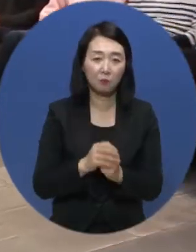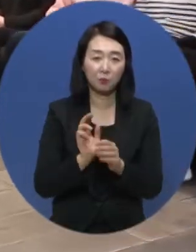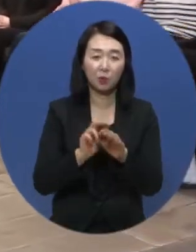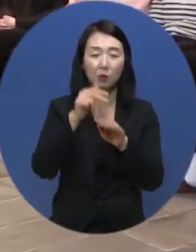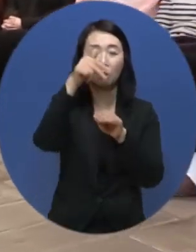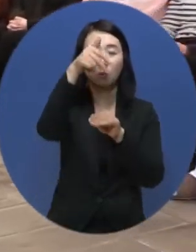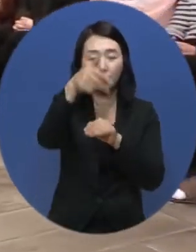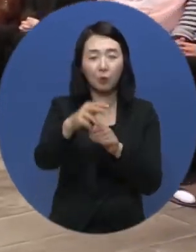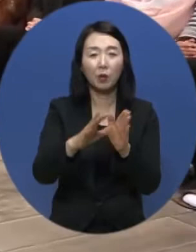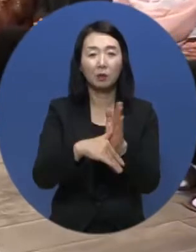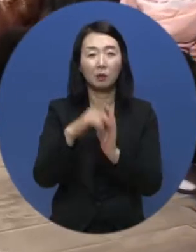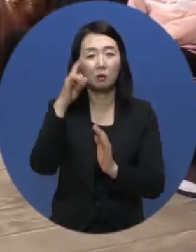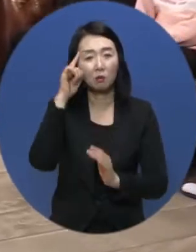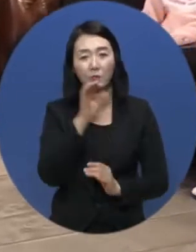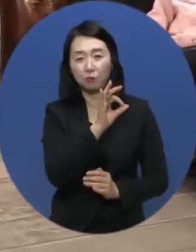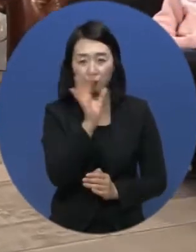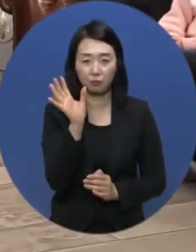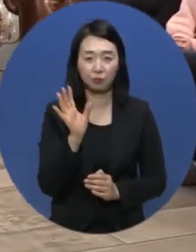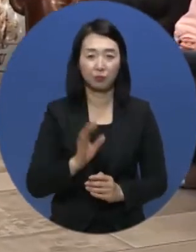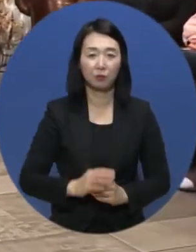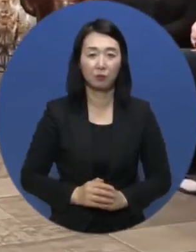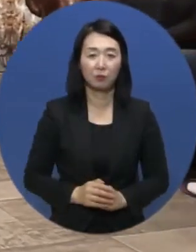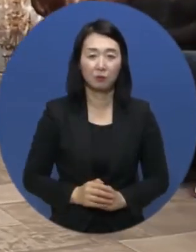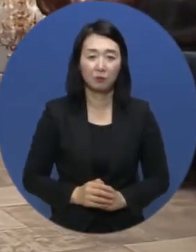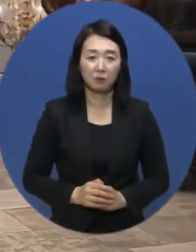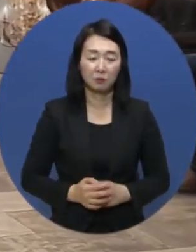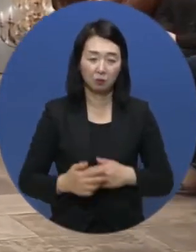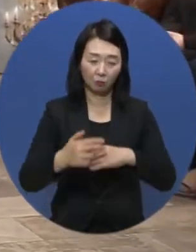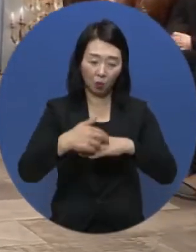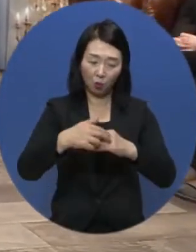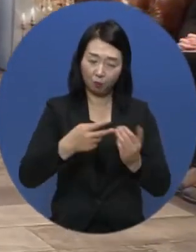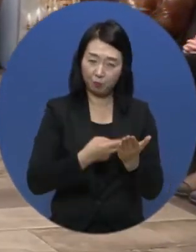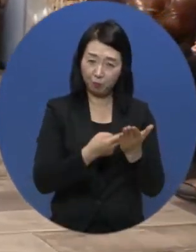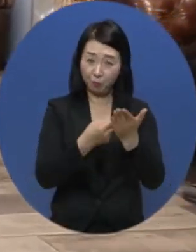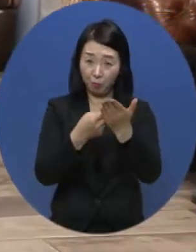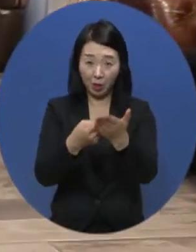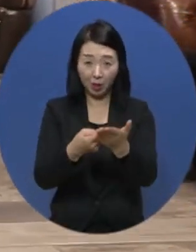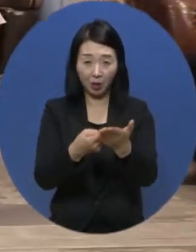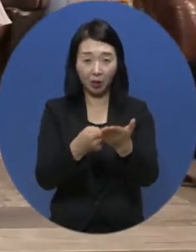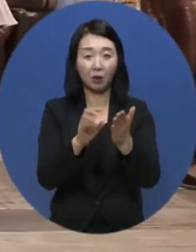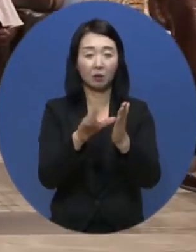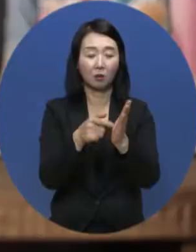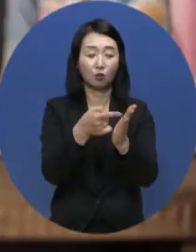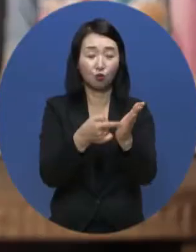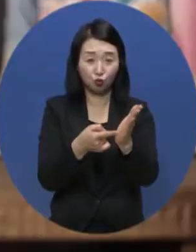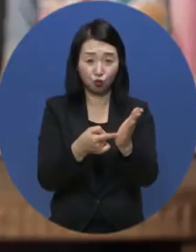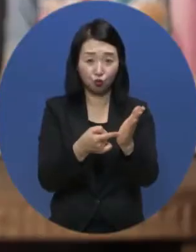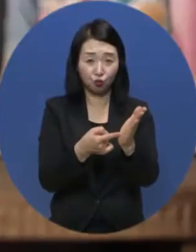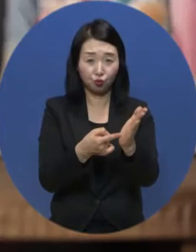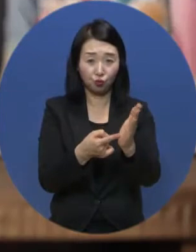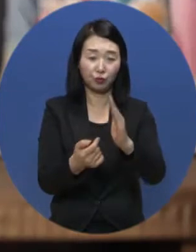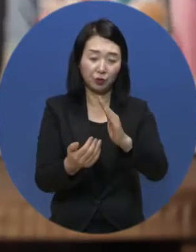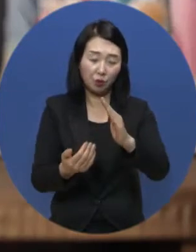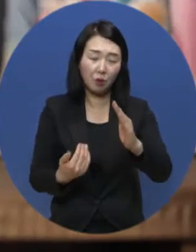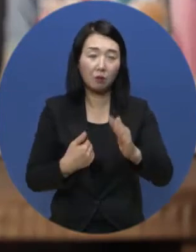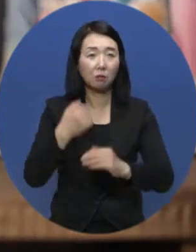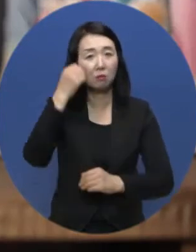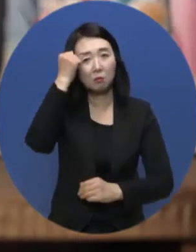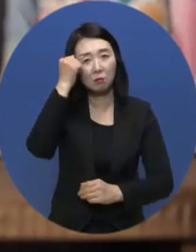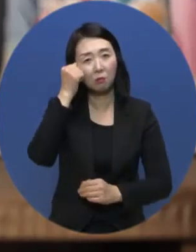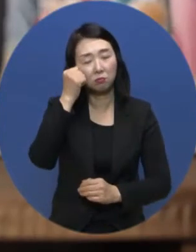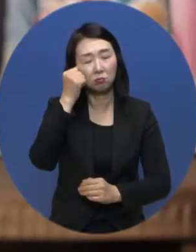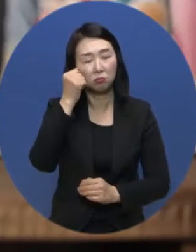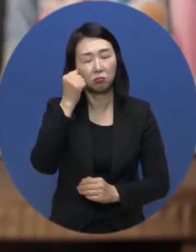상태에서 정신을 좀 잃었기 때문에요. 병원으로 이송돼서 수술을 받기 전까지 기억나는 건 사실 별로